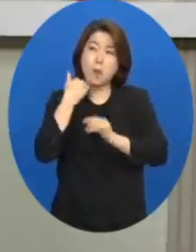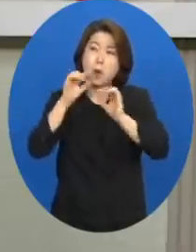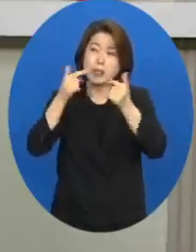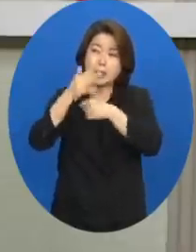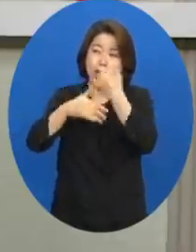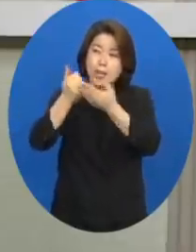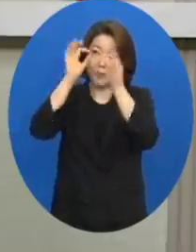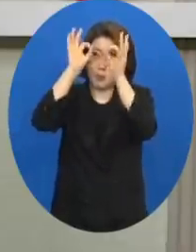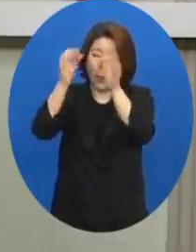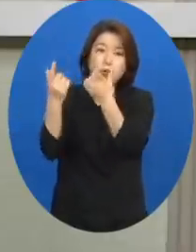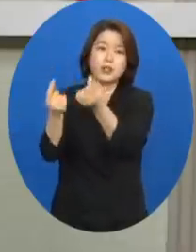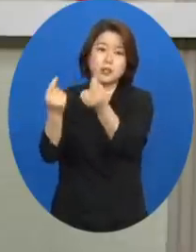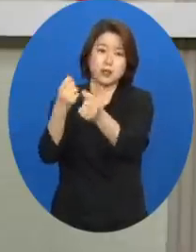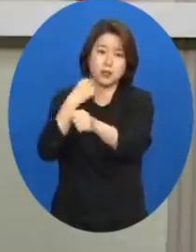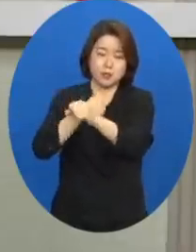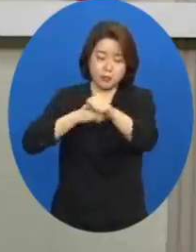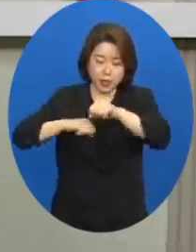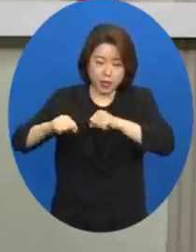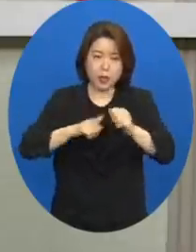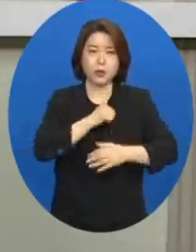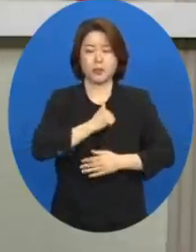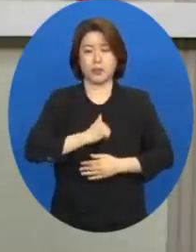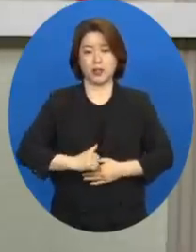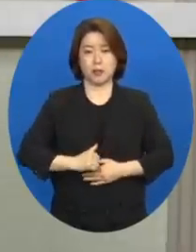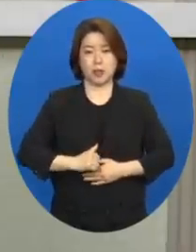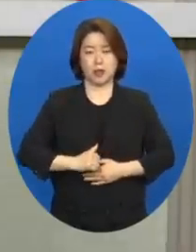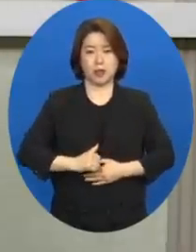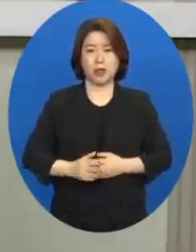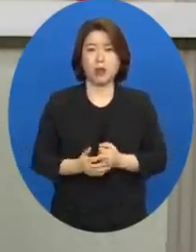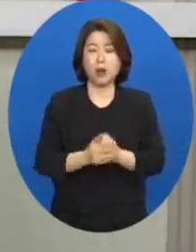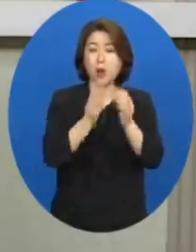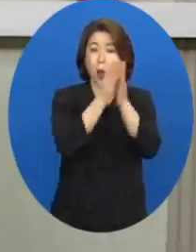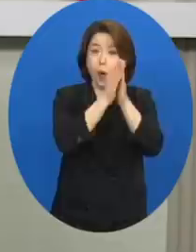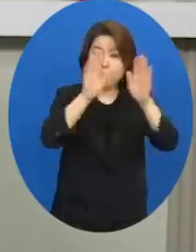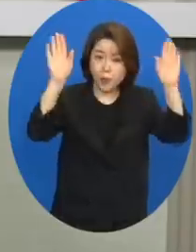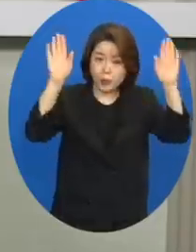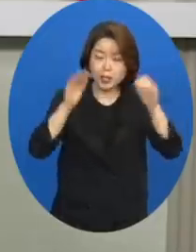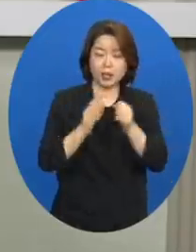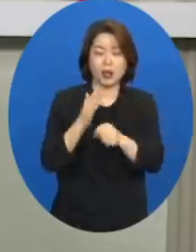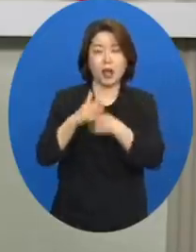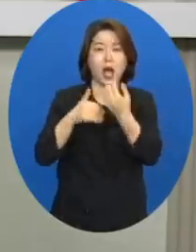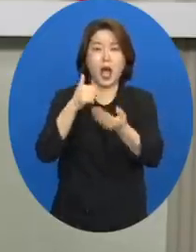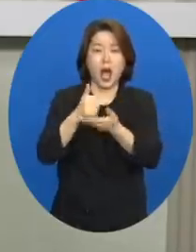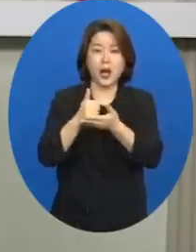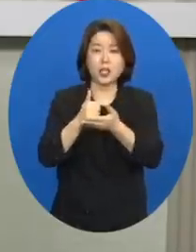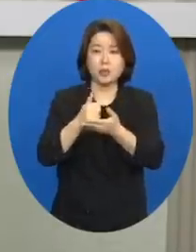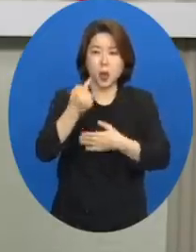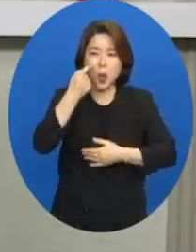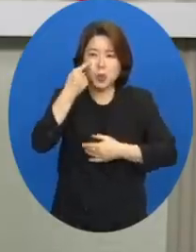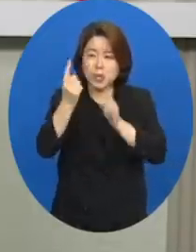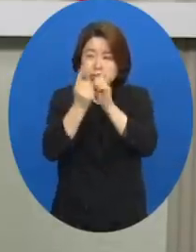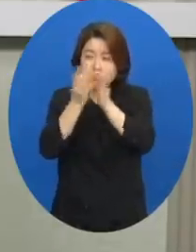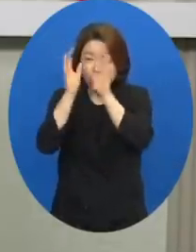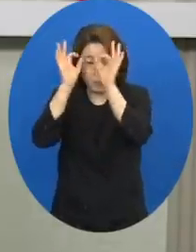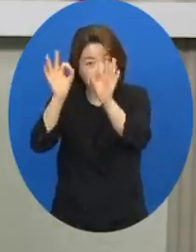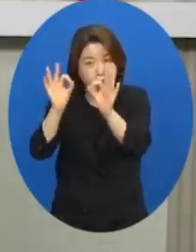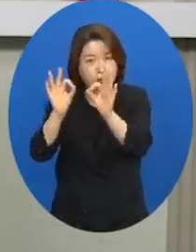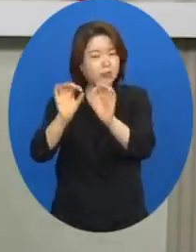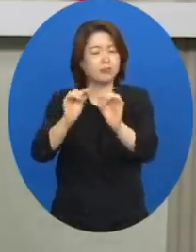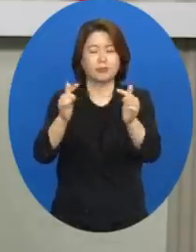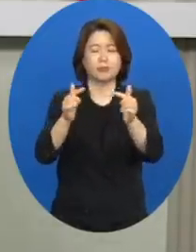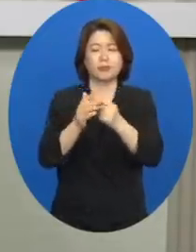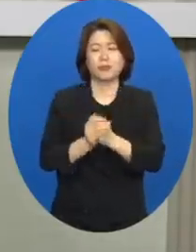것 같이 하여 차마 쓰며 모세가 하나님을 눈으로 보았기에 씁니까